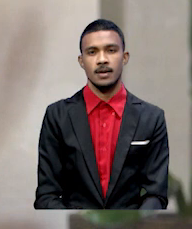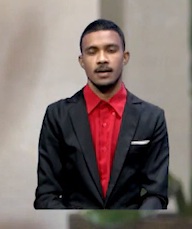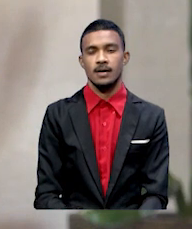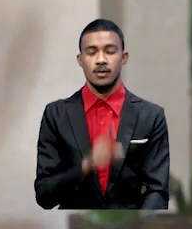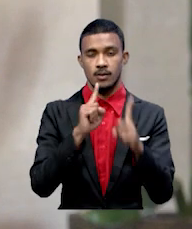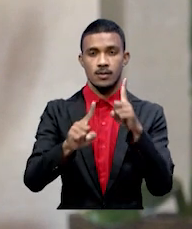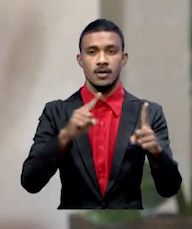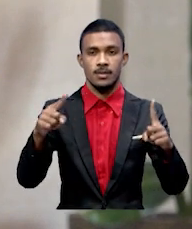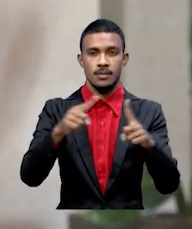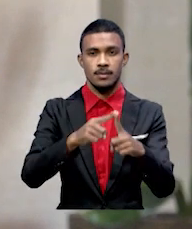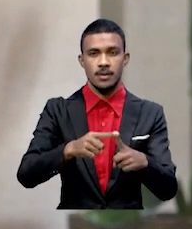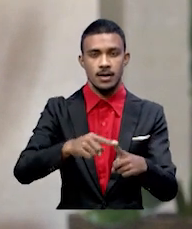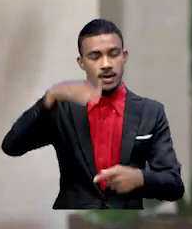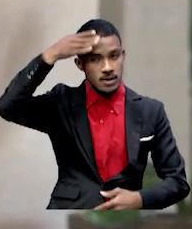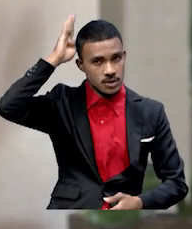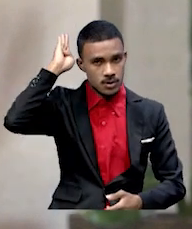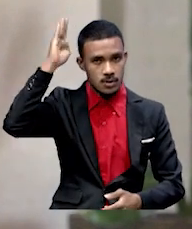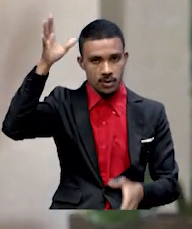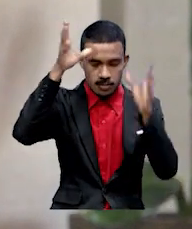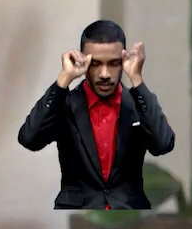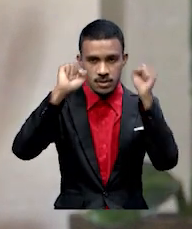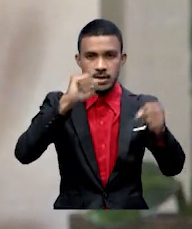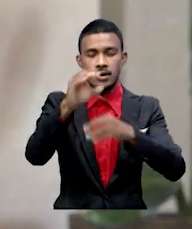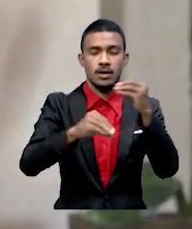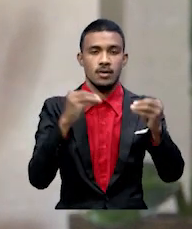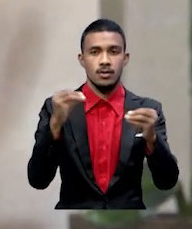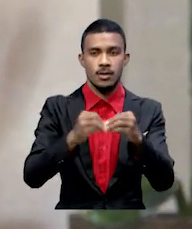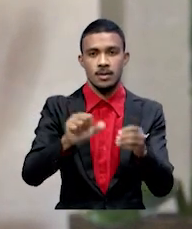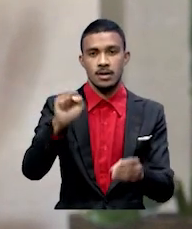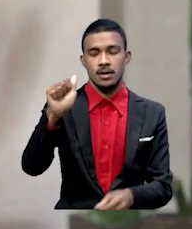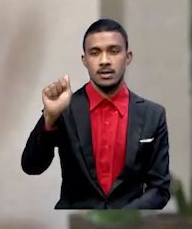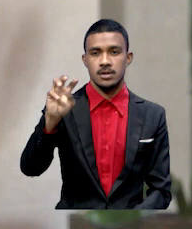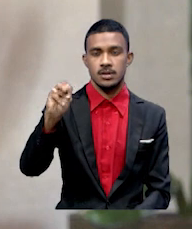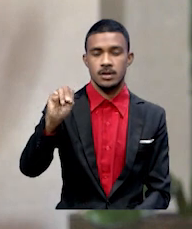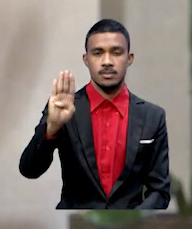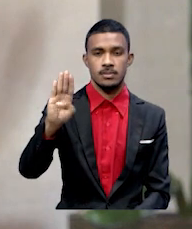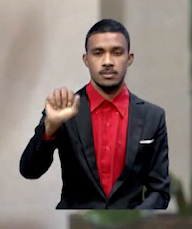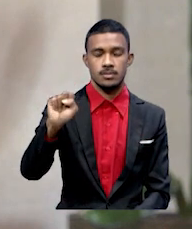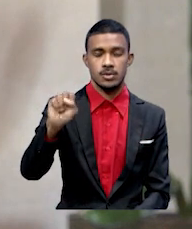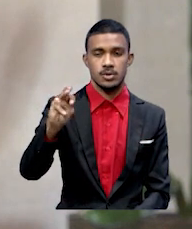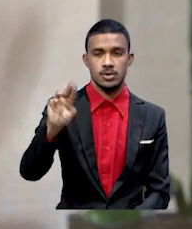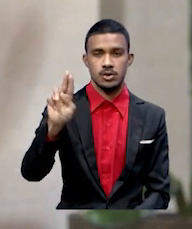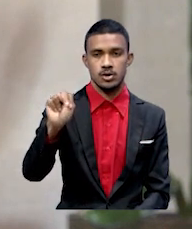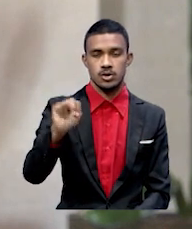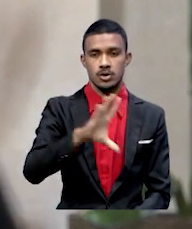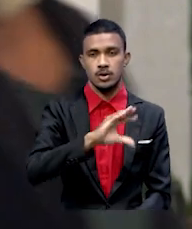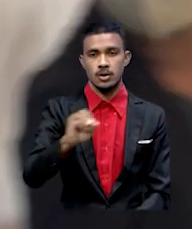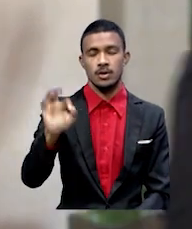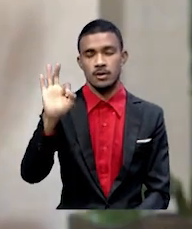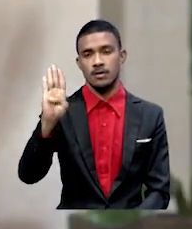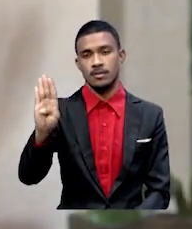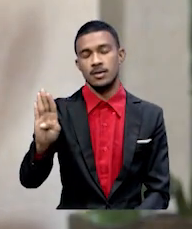이스플리게바 엑셀렌시아 시니어 프레지던티 코나바 삼성 일렉트로닉 니니아 프로그라마 프로젝트이다